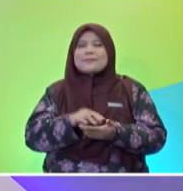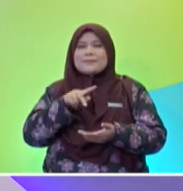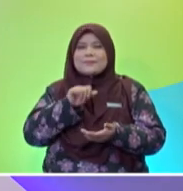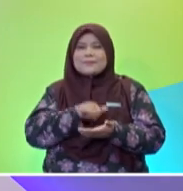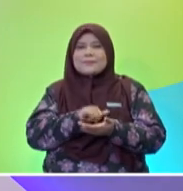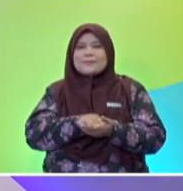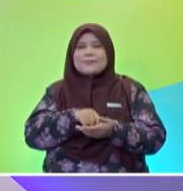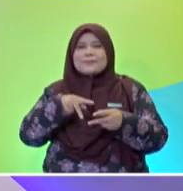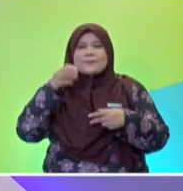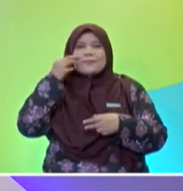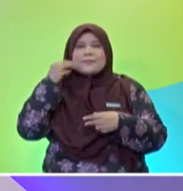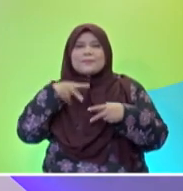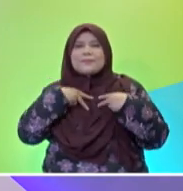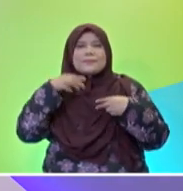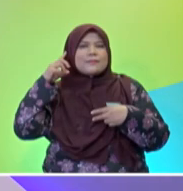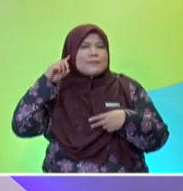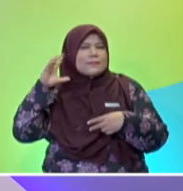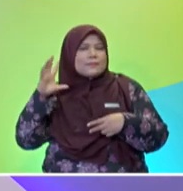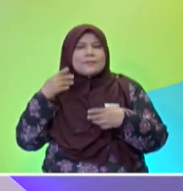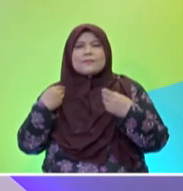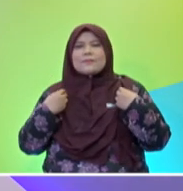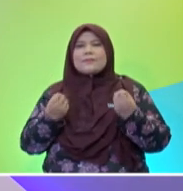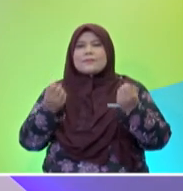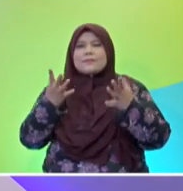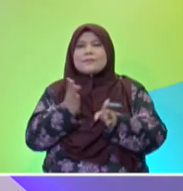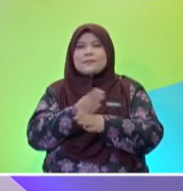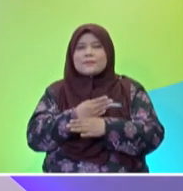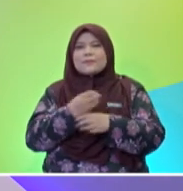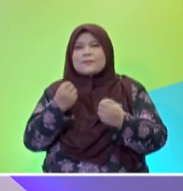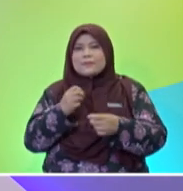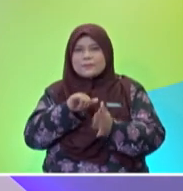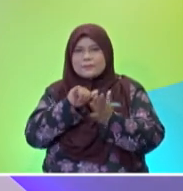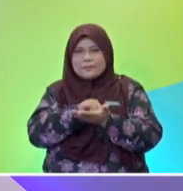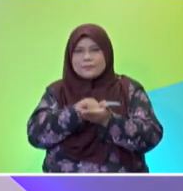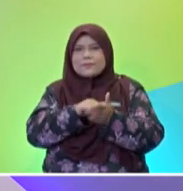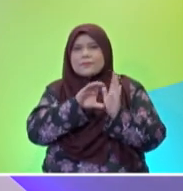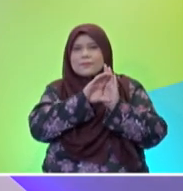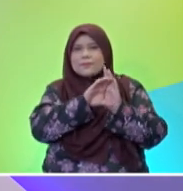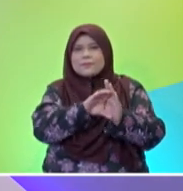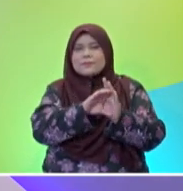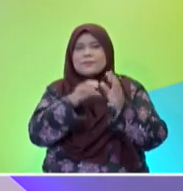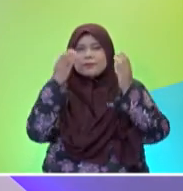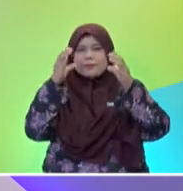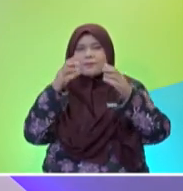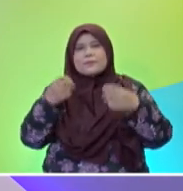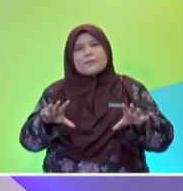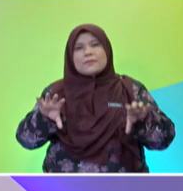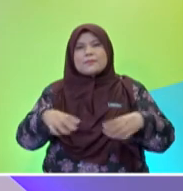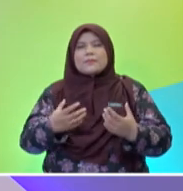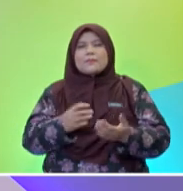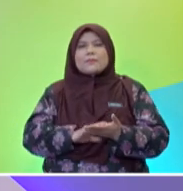macam-macam bentuk kita boleh buat ini pun ada dan bunyinya pun